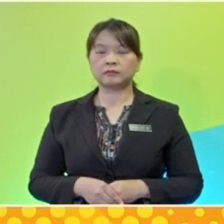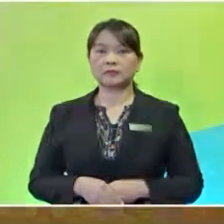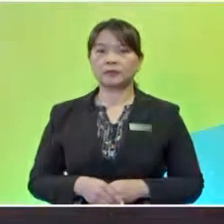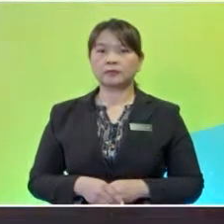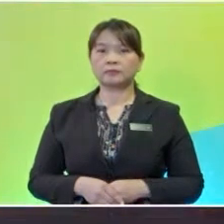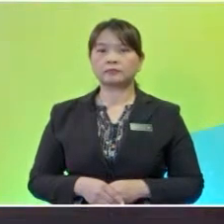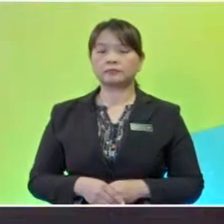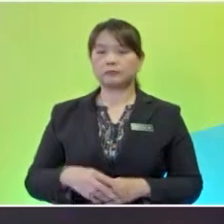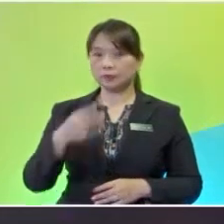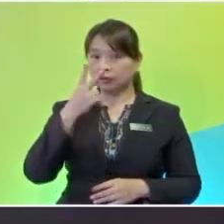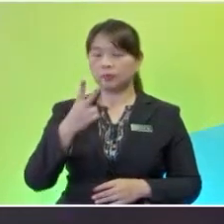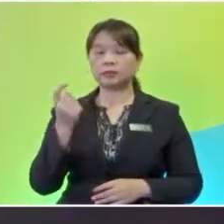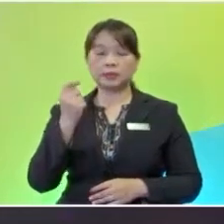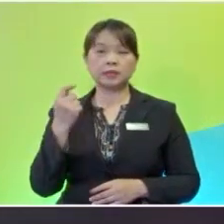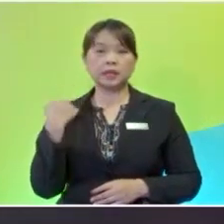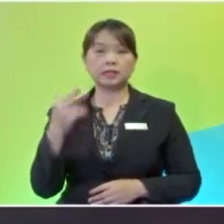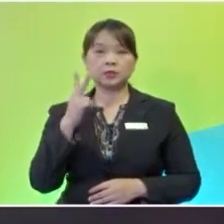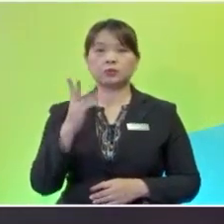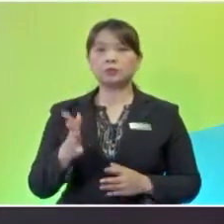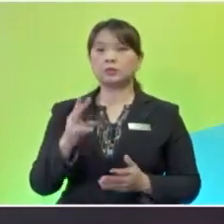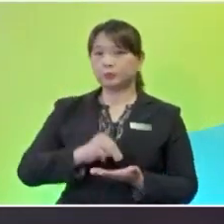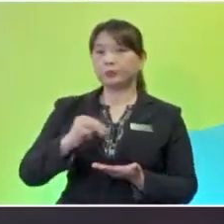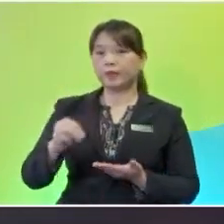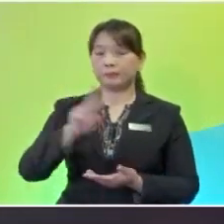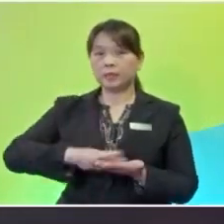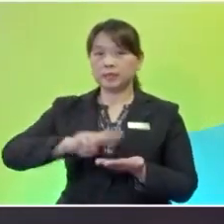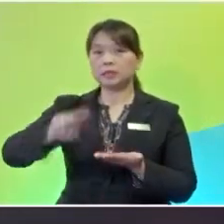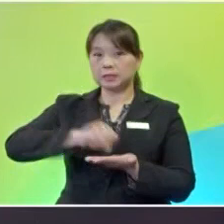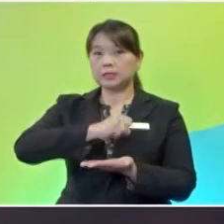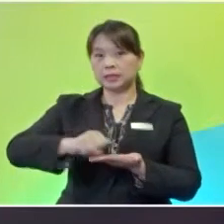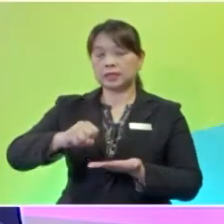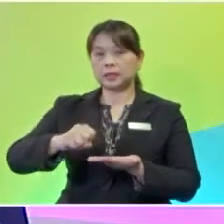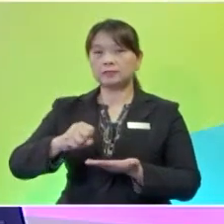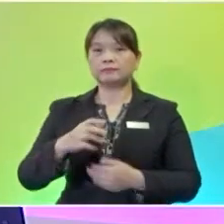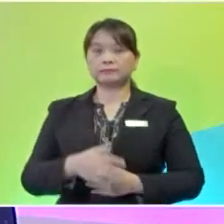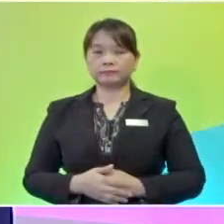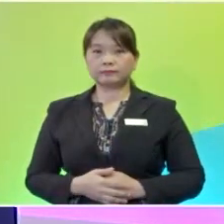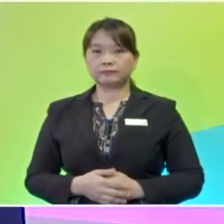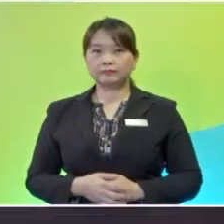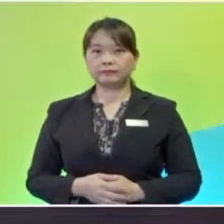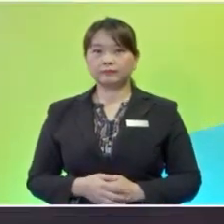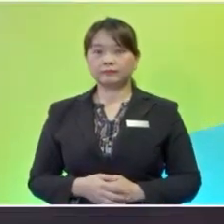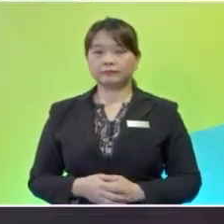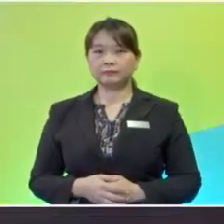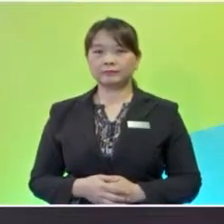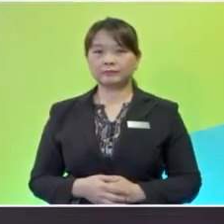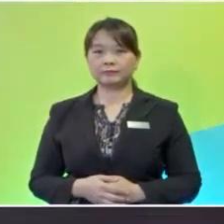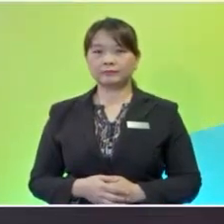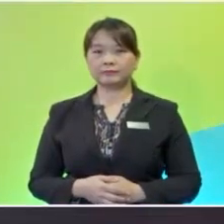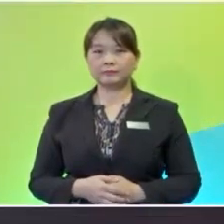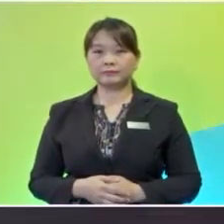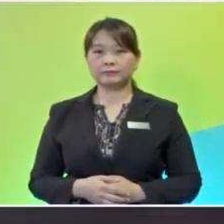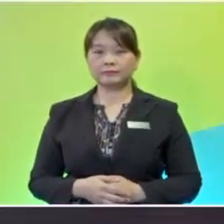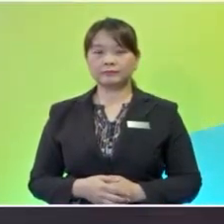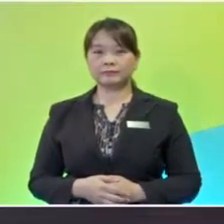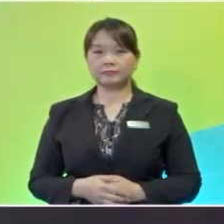要说的吗？ 我们就下一个环节我再进行进一步的解释好吗？ 好，那我们就先进一段广告，广告回来我们请老